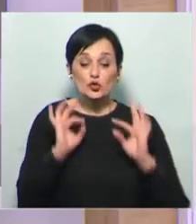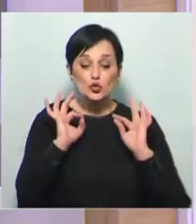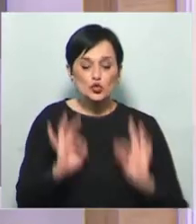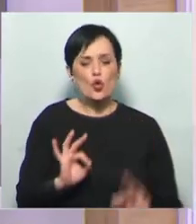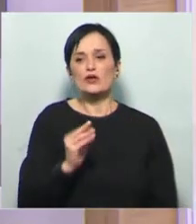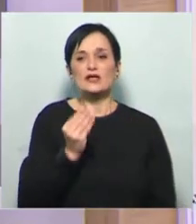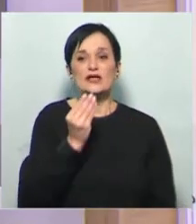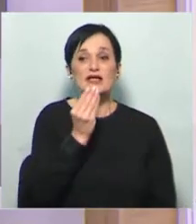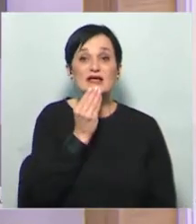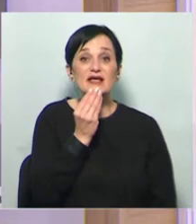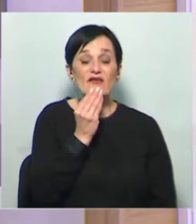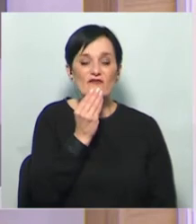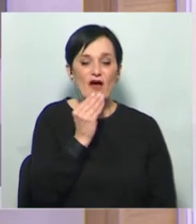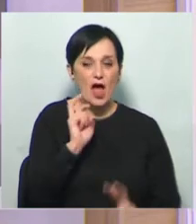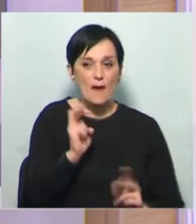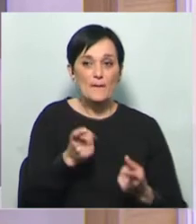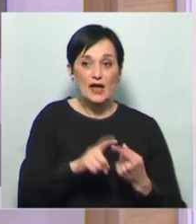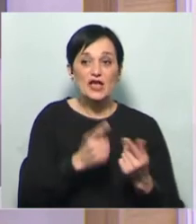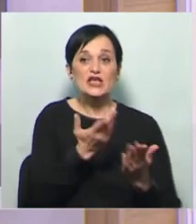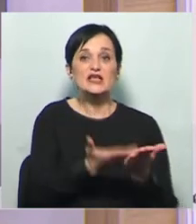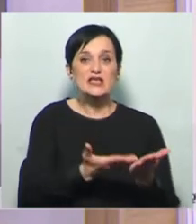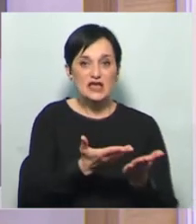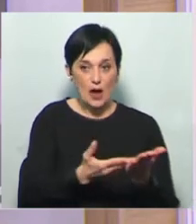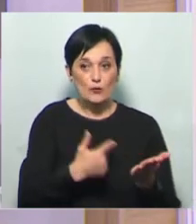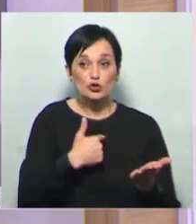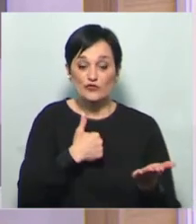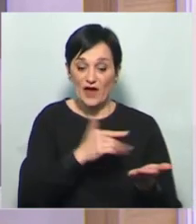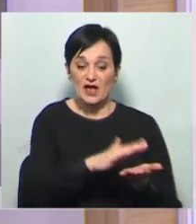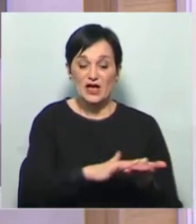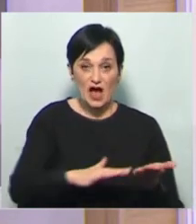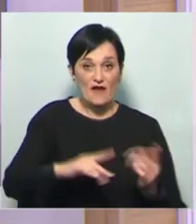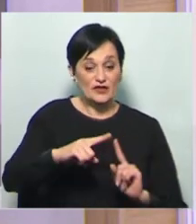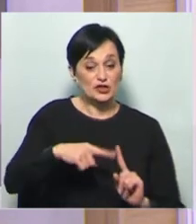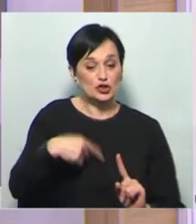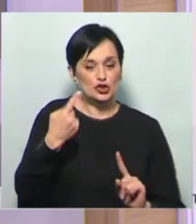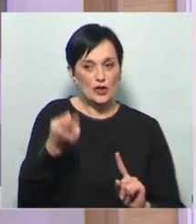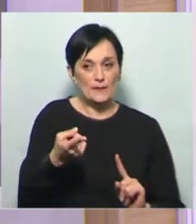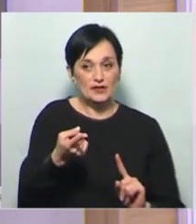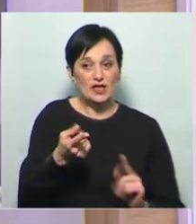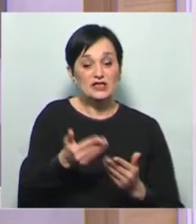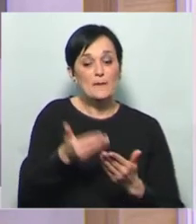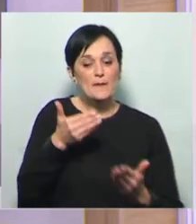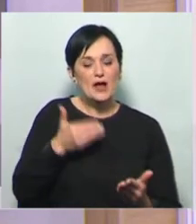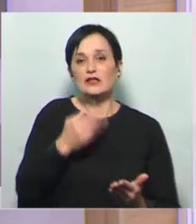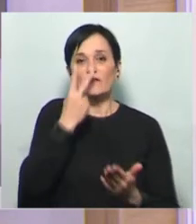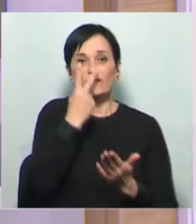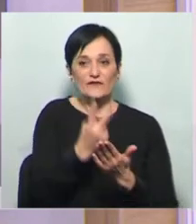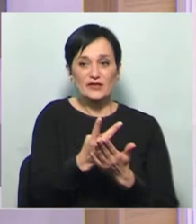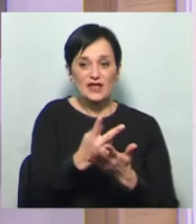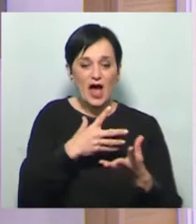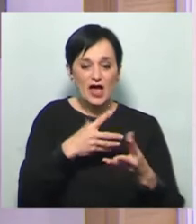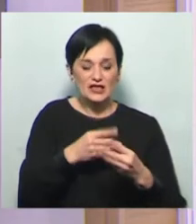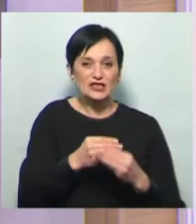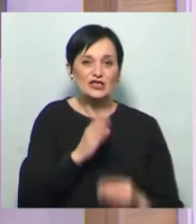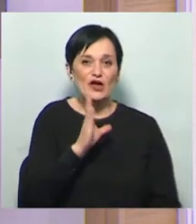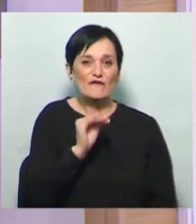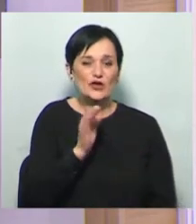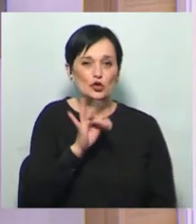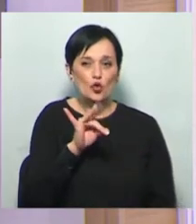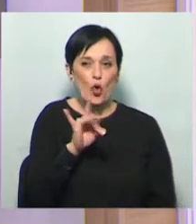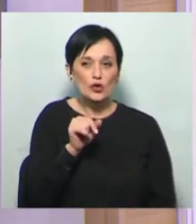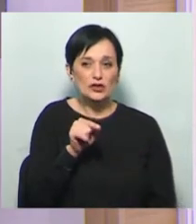კვების დაკვებასთან დაკავშირებული რეკომენდაციები ჩვენ გავაგრძელებთ შემდეგ ბლოკში. მანამდე მოდით ნახოთ ერთად ვიქტორინა,